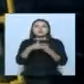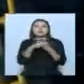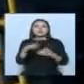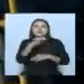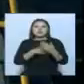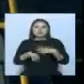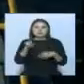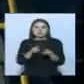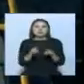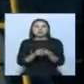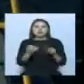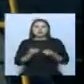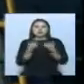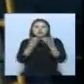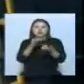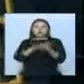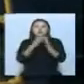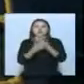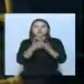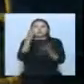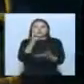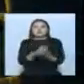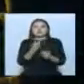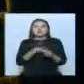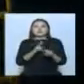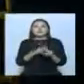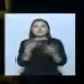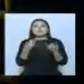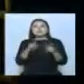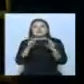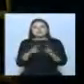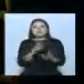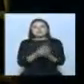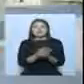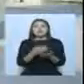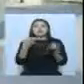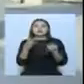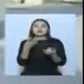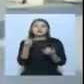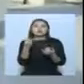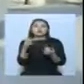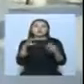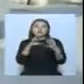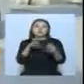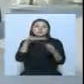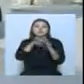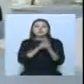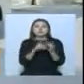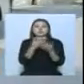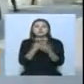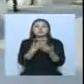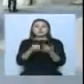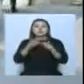ограниченными возможностями здоровья установлен низкий пол и специальный подъемник. В новом общественном транспорте также предусмотрена мера